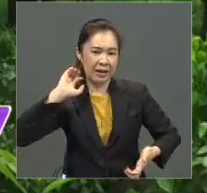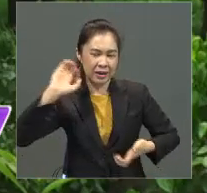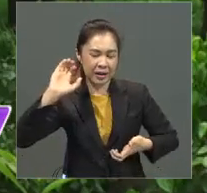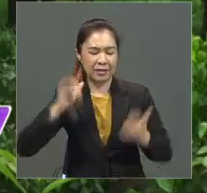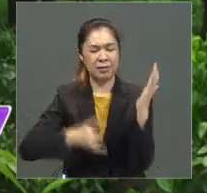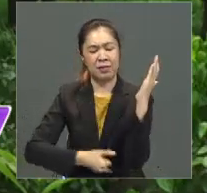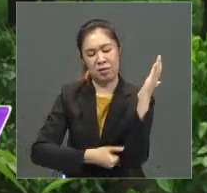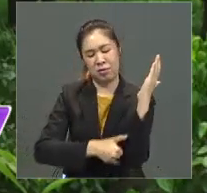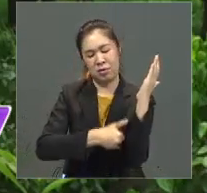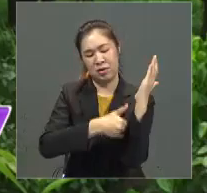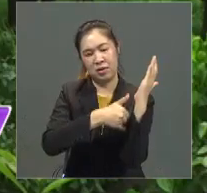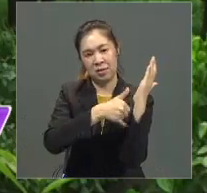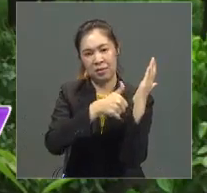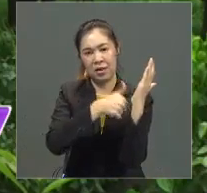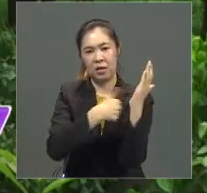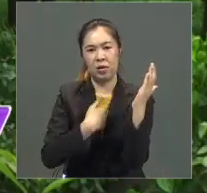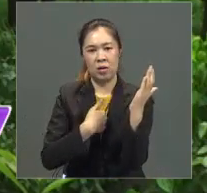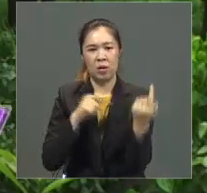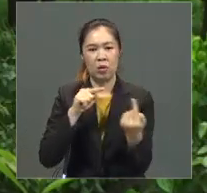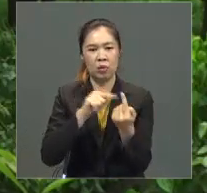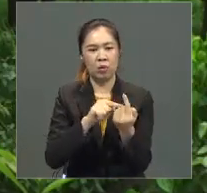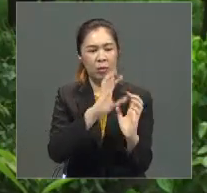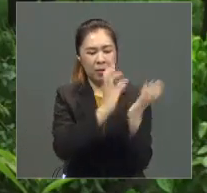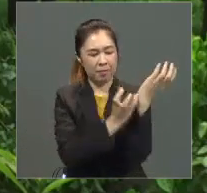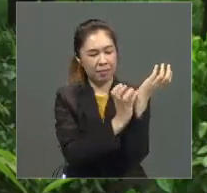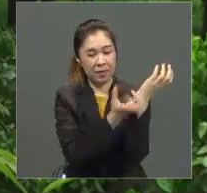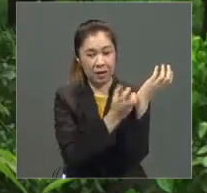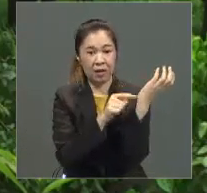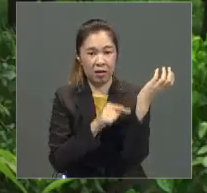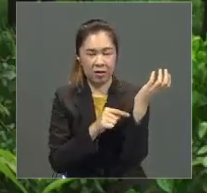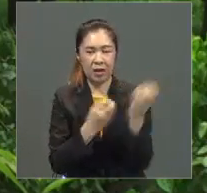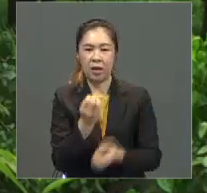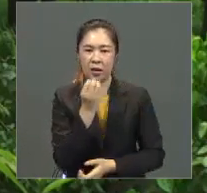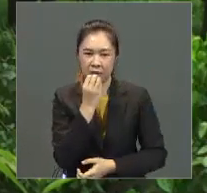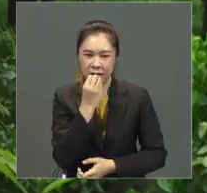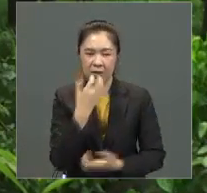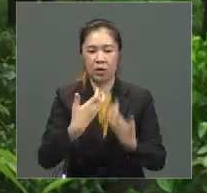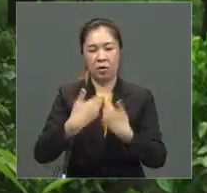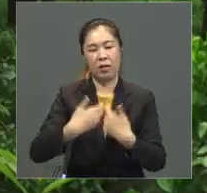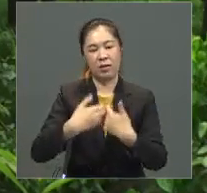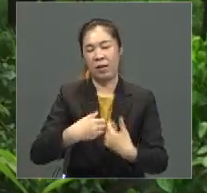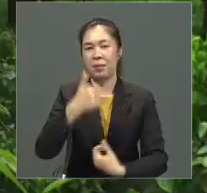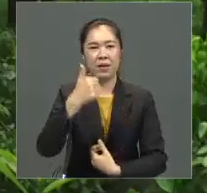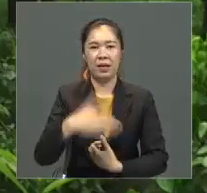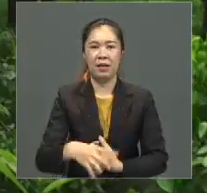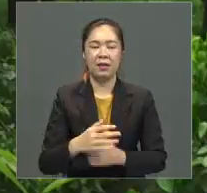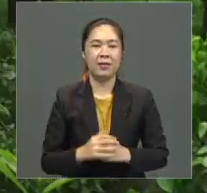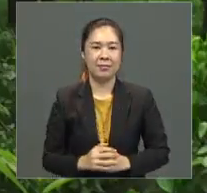ที่จะตอบสนองในความต้องการใช้ทั้งในด้านบริโภคหรือในเชิงอุตสาหกรรมอย่างแน่นอนครับ